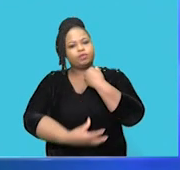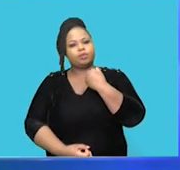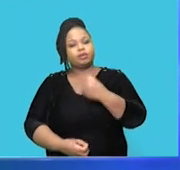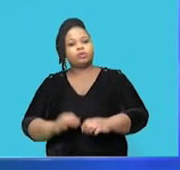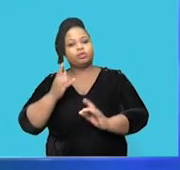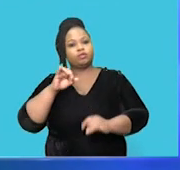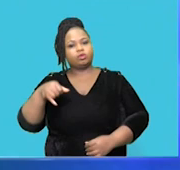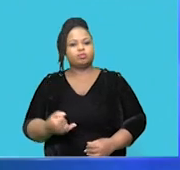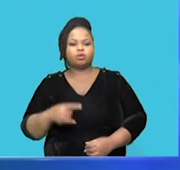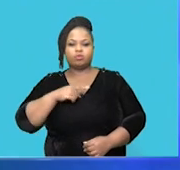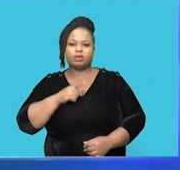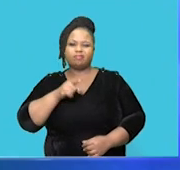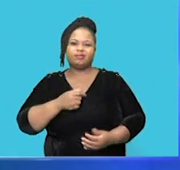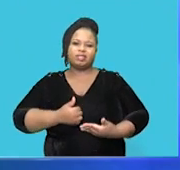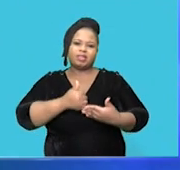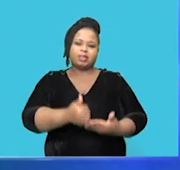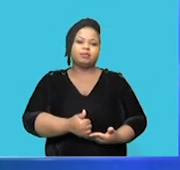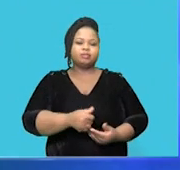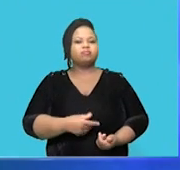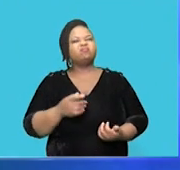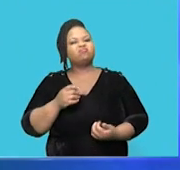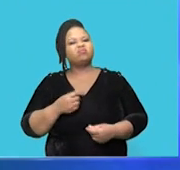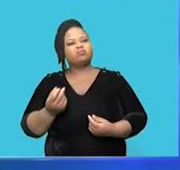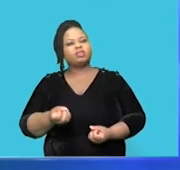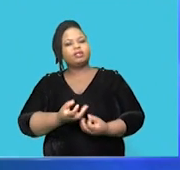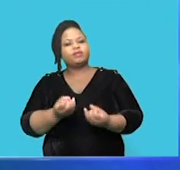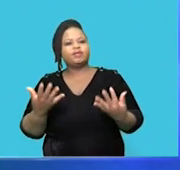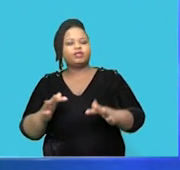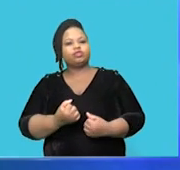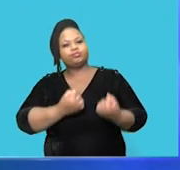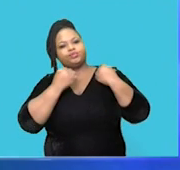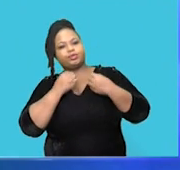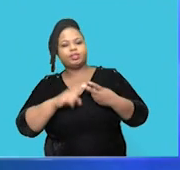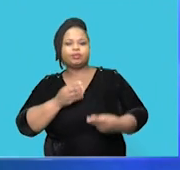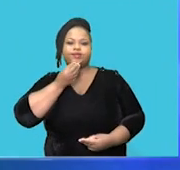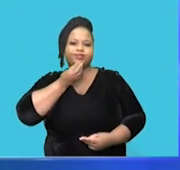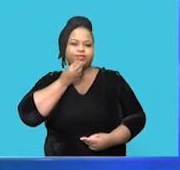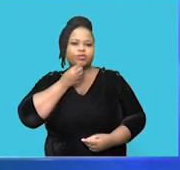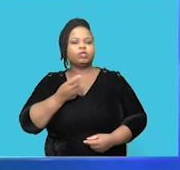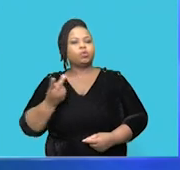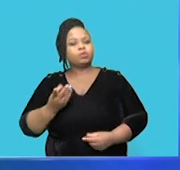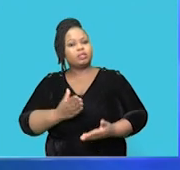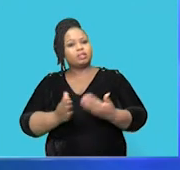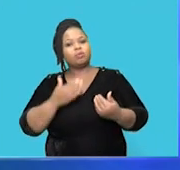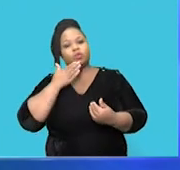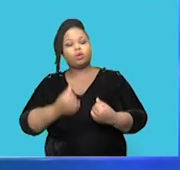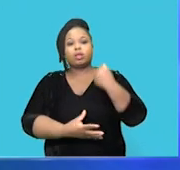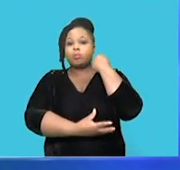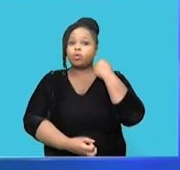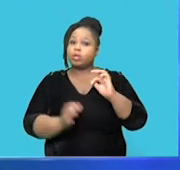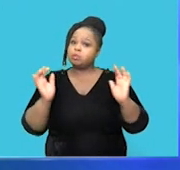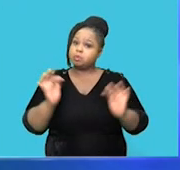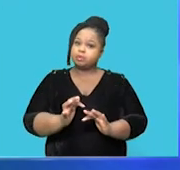ngoTheGoli. Lenhlangano yomhlaba esiza beswele inikele ngezingubo zokulala kanye nokudla kubantu abadla imbuya ngoTheGoli abaye bafika ngobuningi